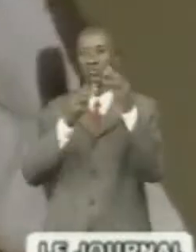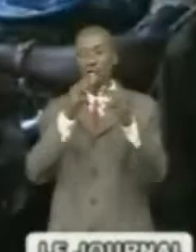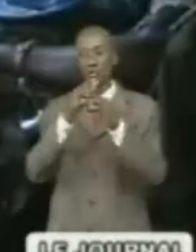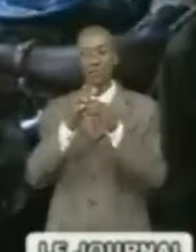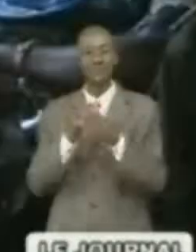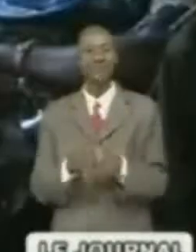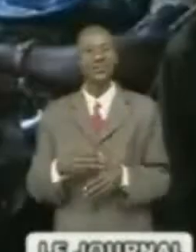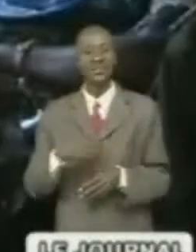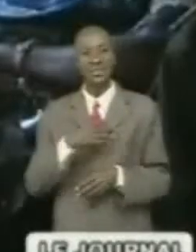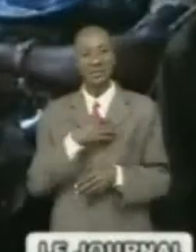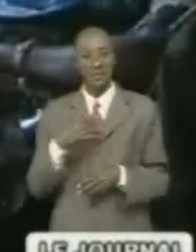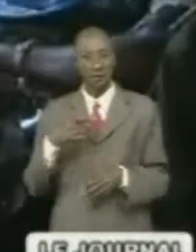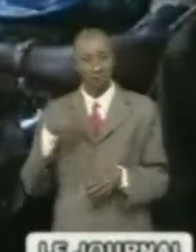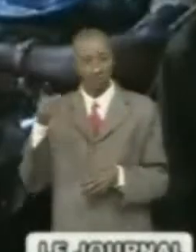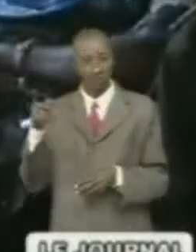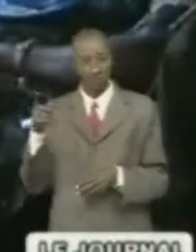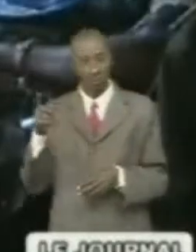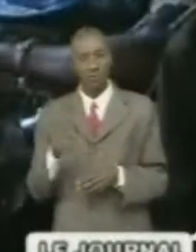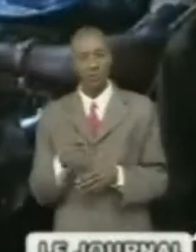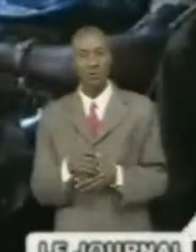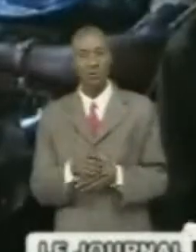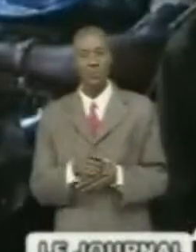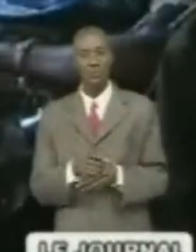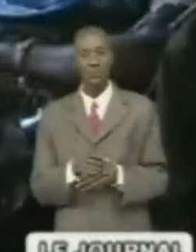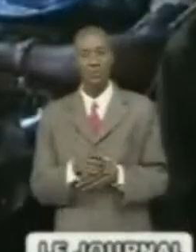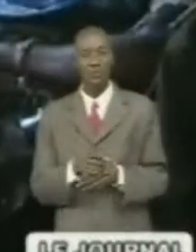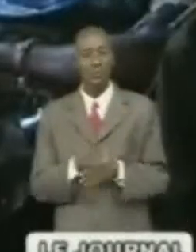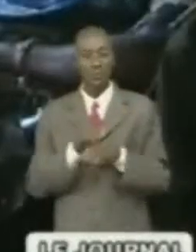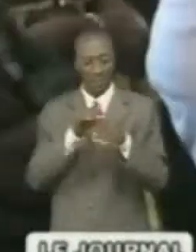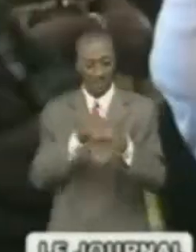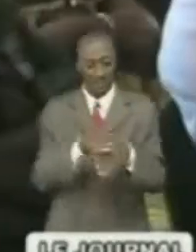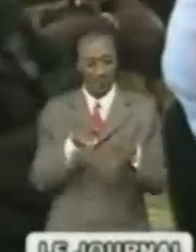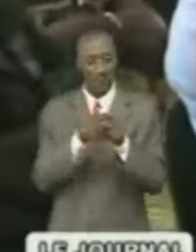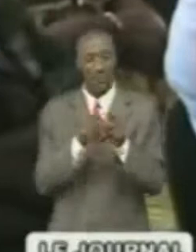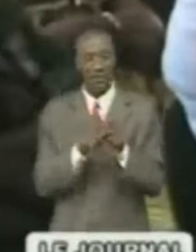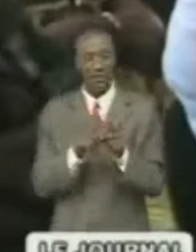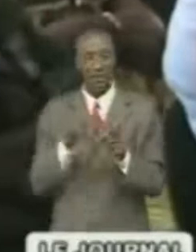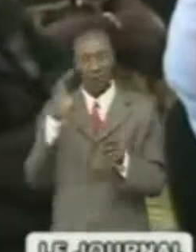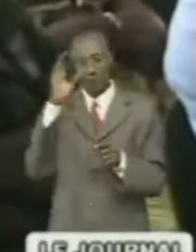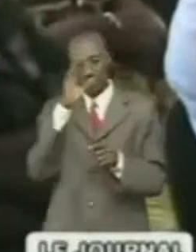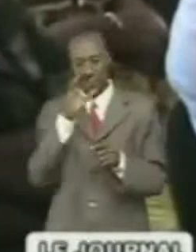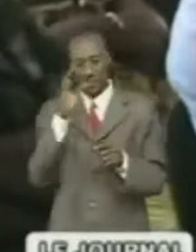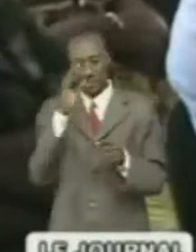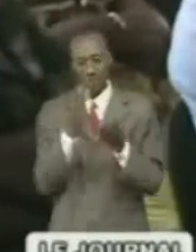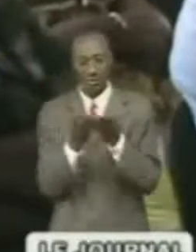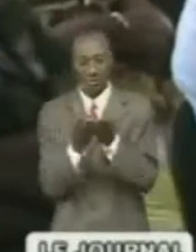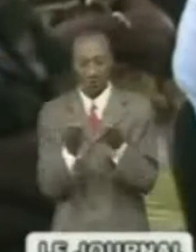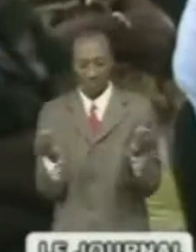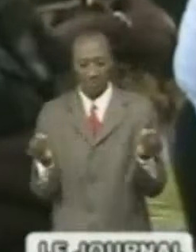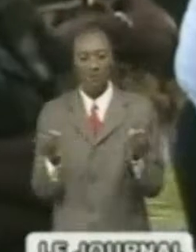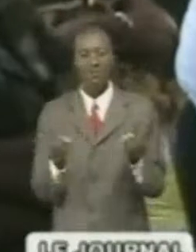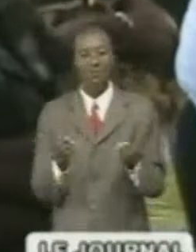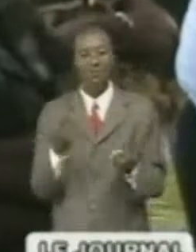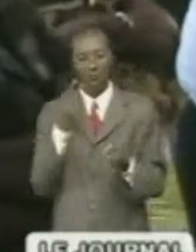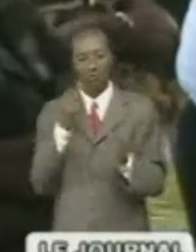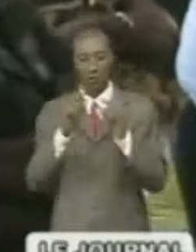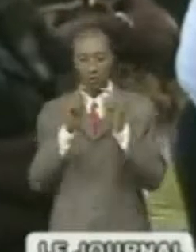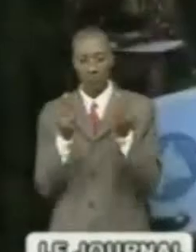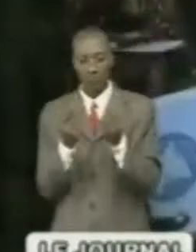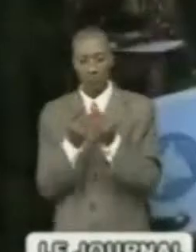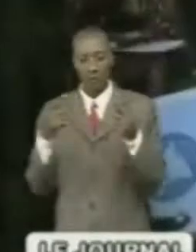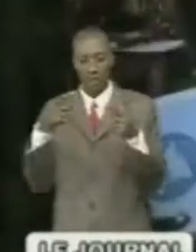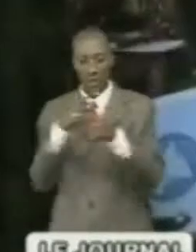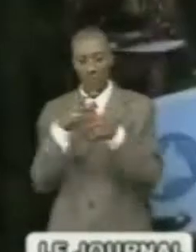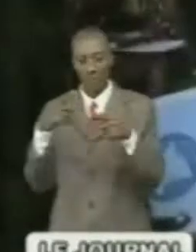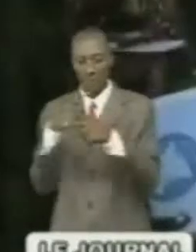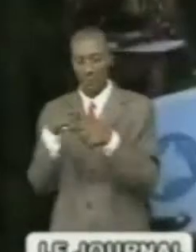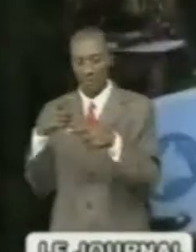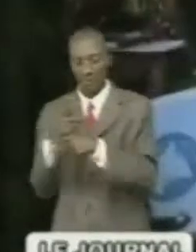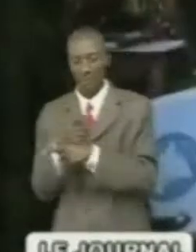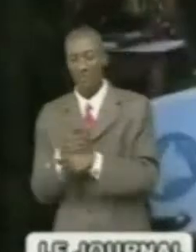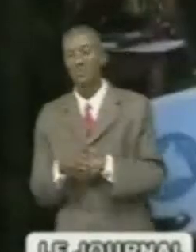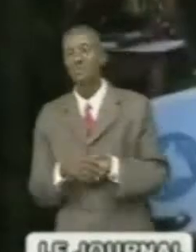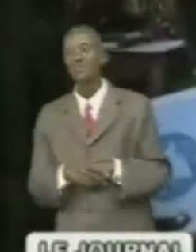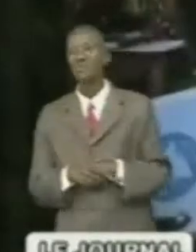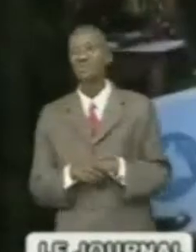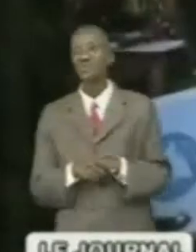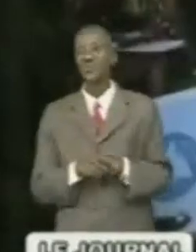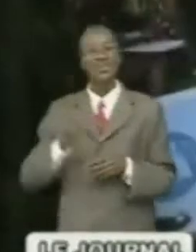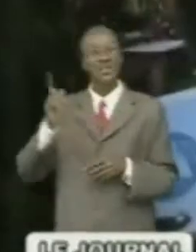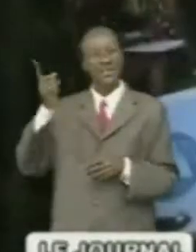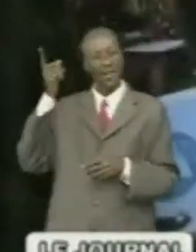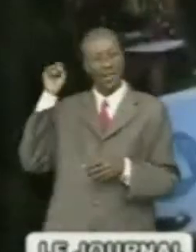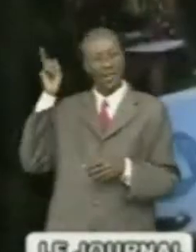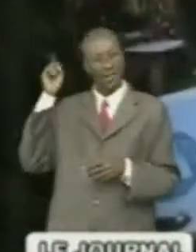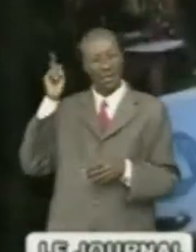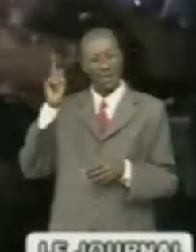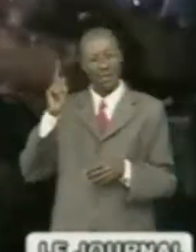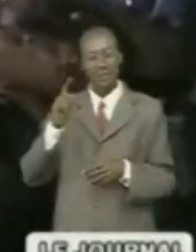la prévention et à la résolution des conflits armés à travers le monde. Ce rôle était joué en 1915, pendant la Première Guerre